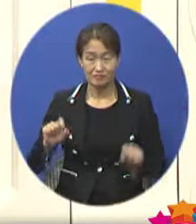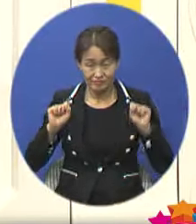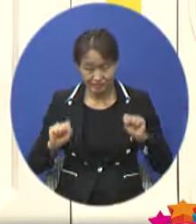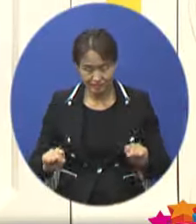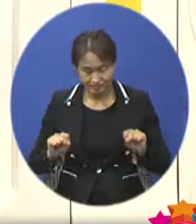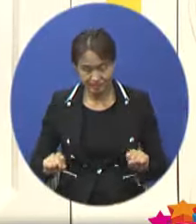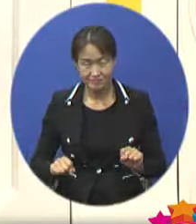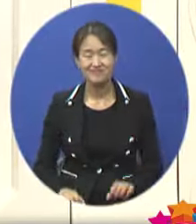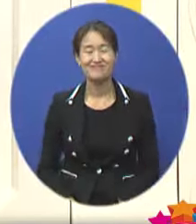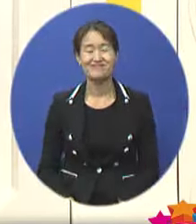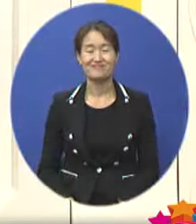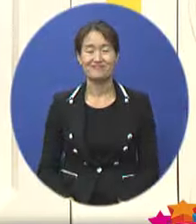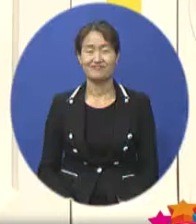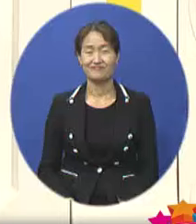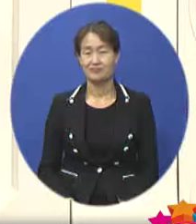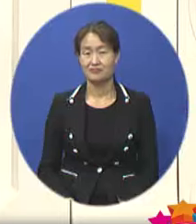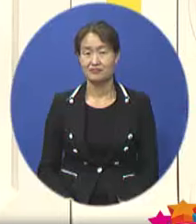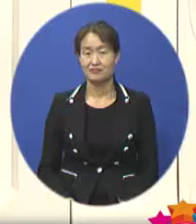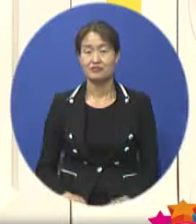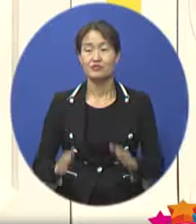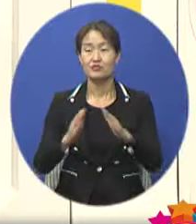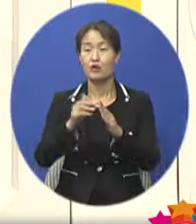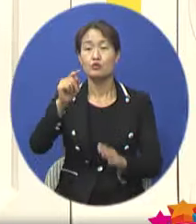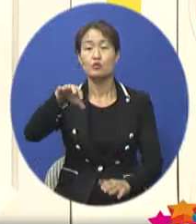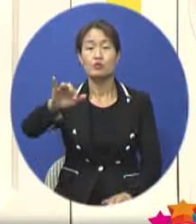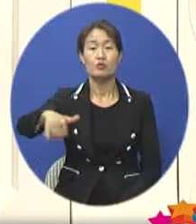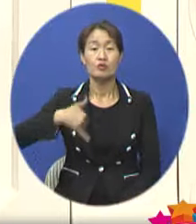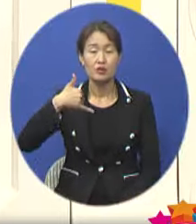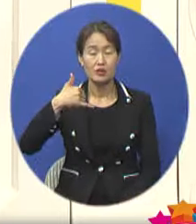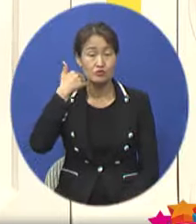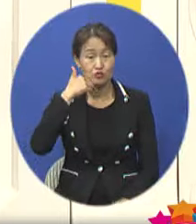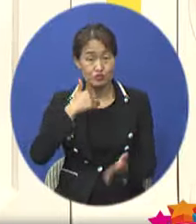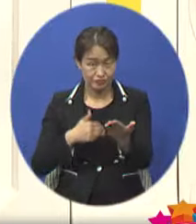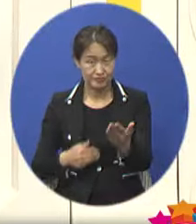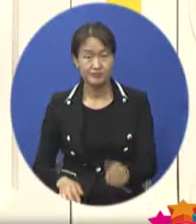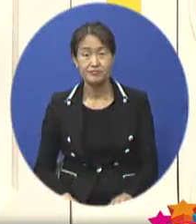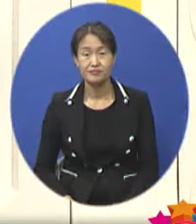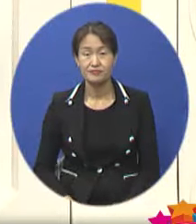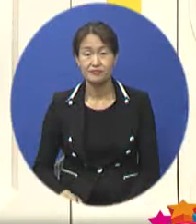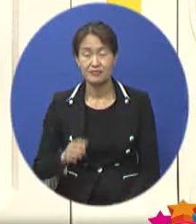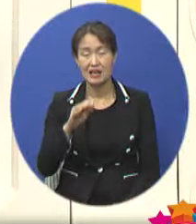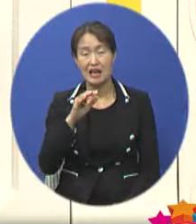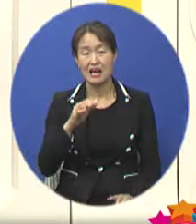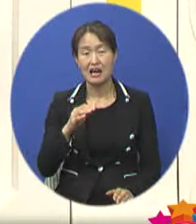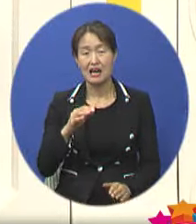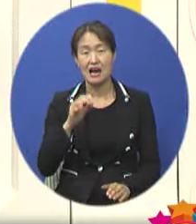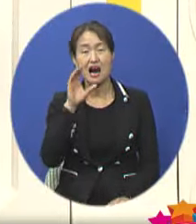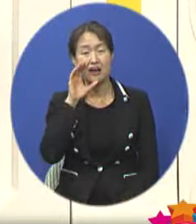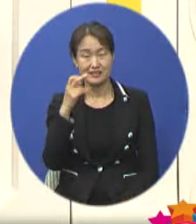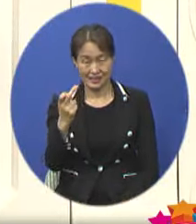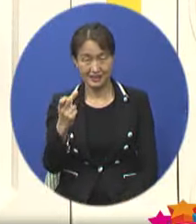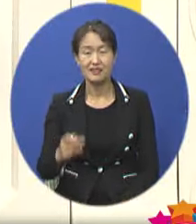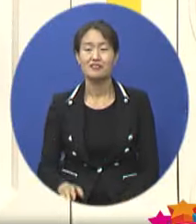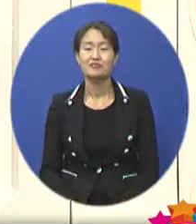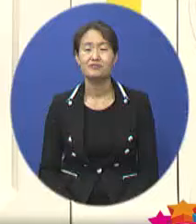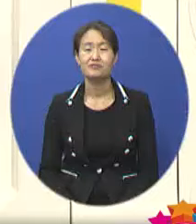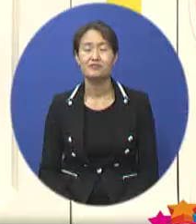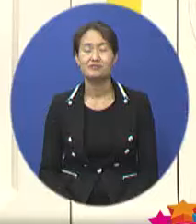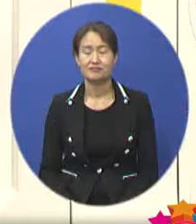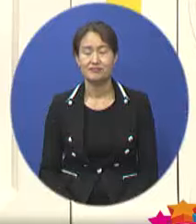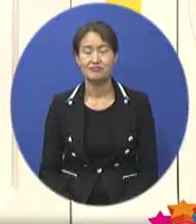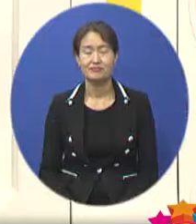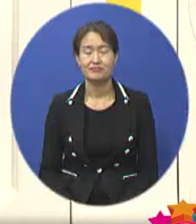반갑습니다. 반갑습니다. 네. 예, 어디에서 네. 전화 주셨죠? 예, 여기 아산입니다. 아, 아산?